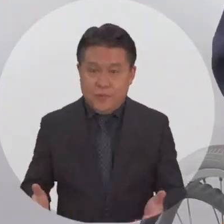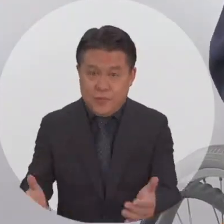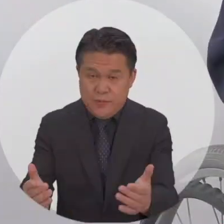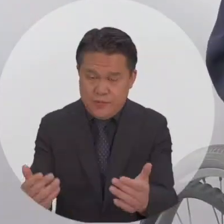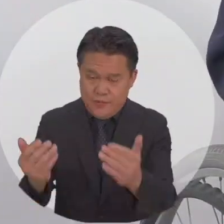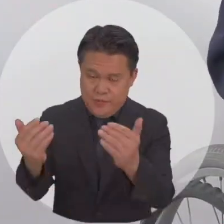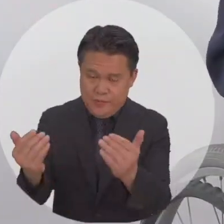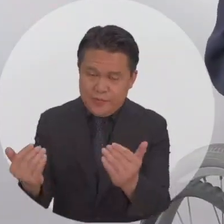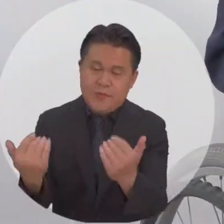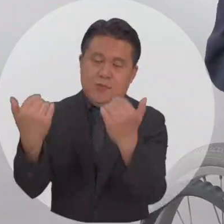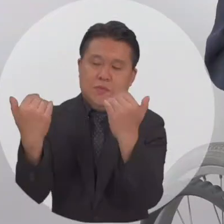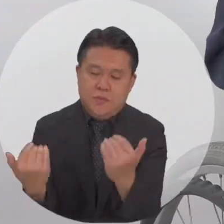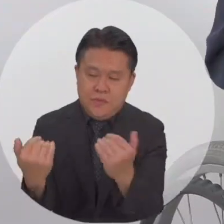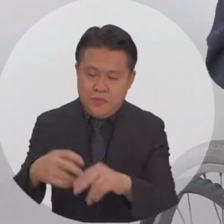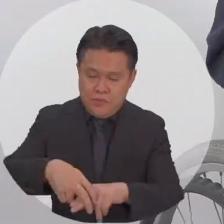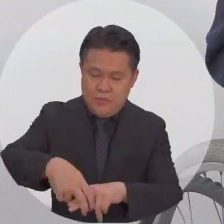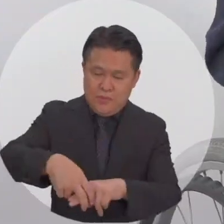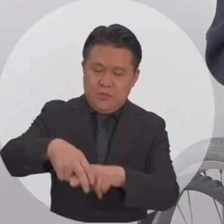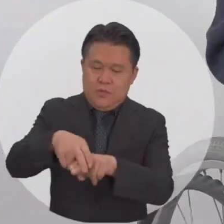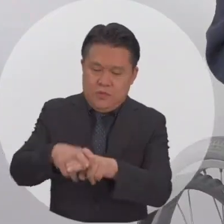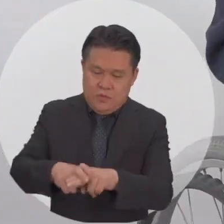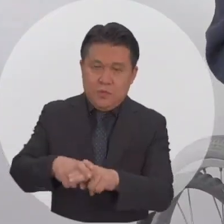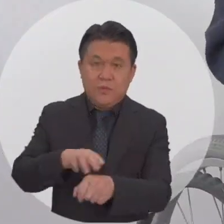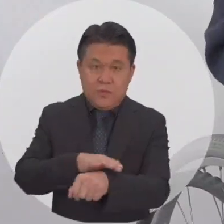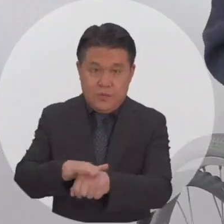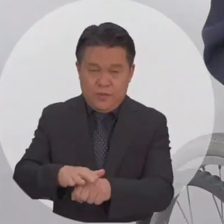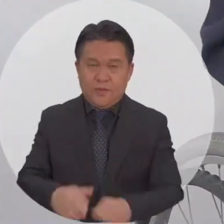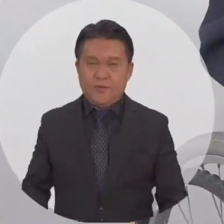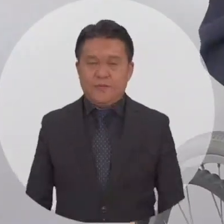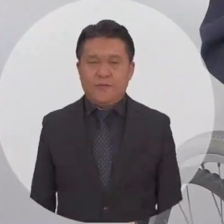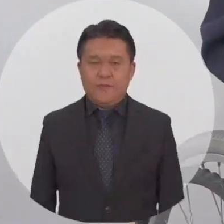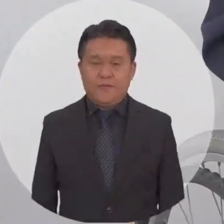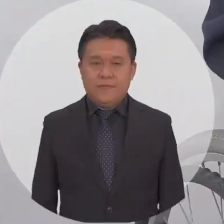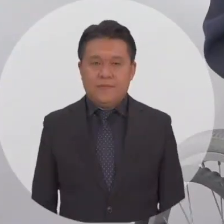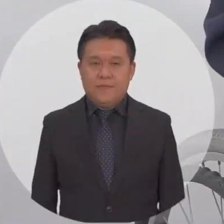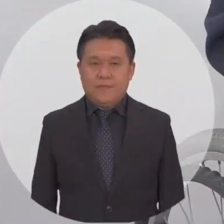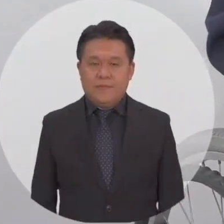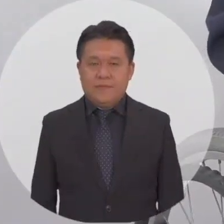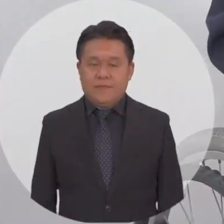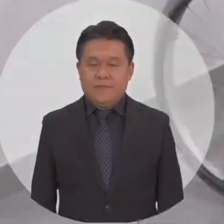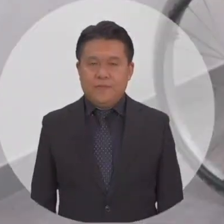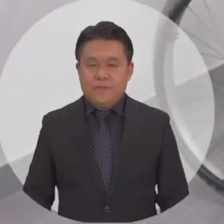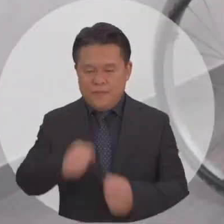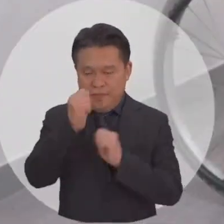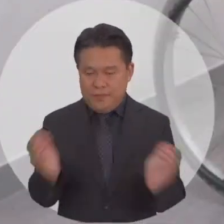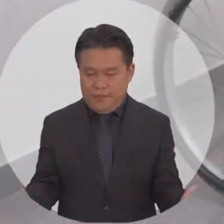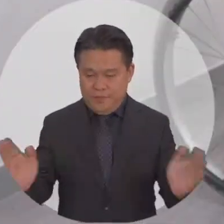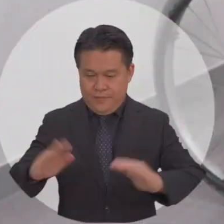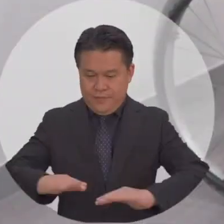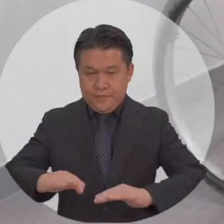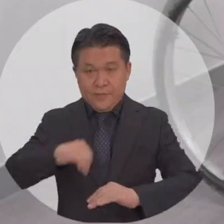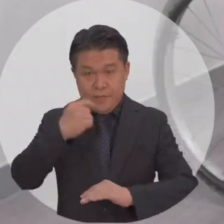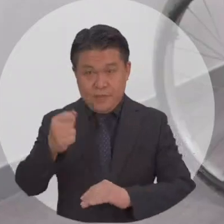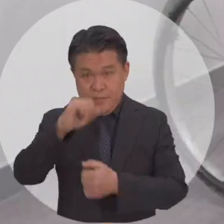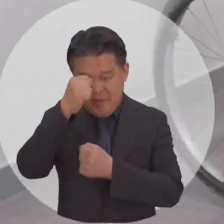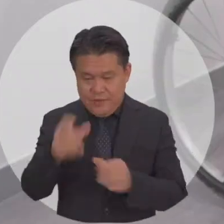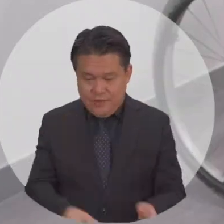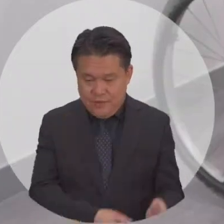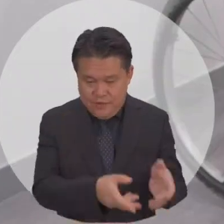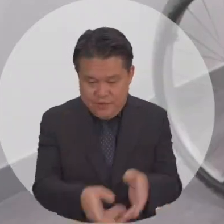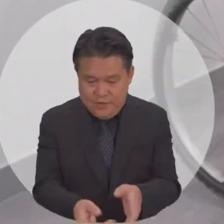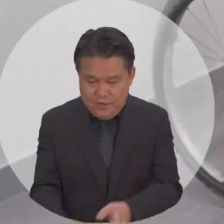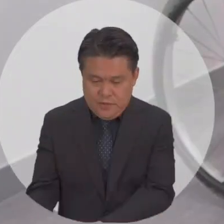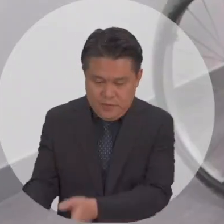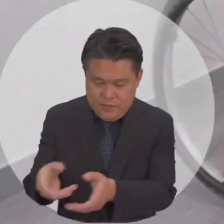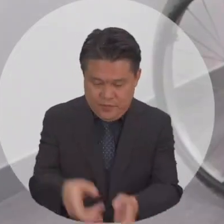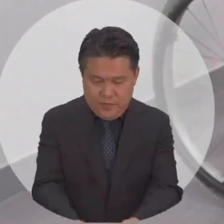밑으로 요양보호사의 손을 넣어 의자 깊숙이 앉힙니다. 발 받침대를 펴고